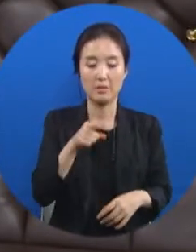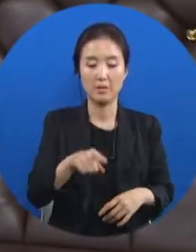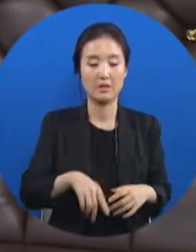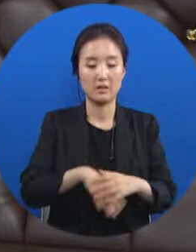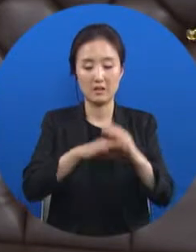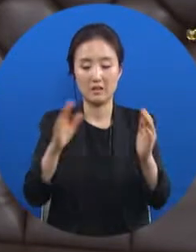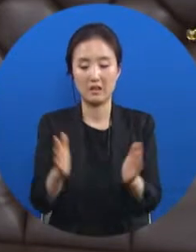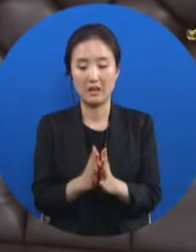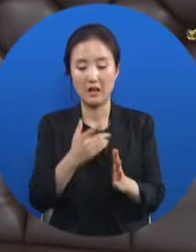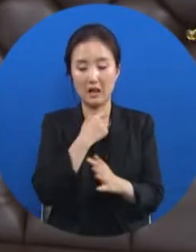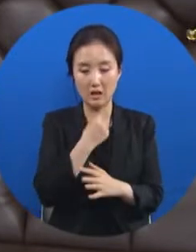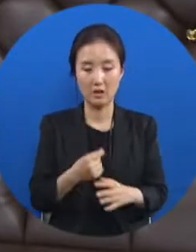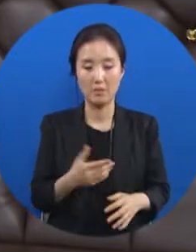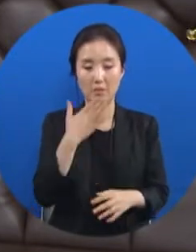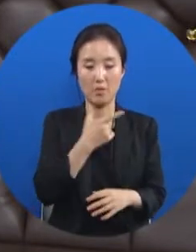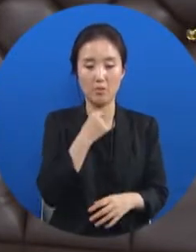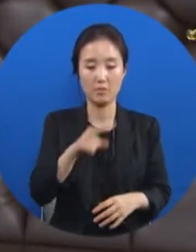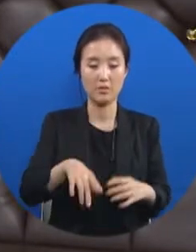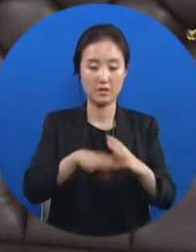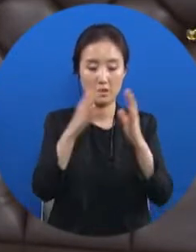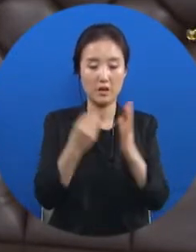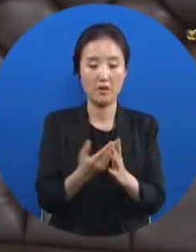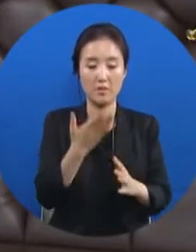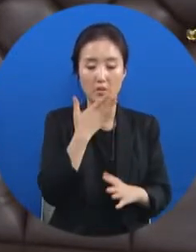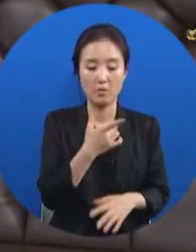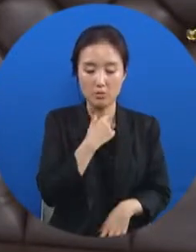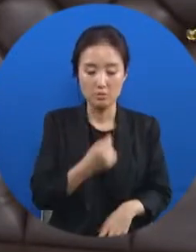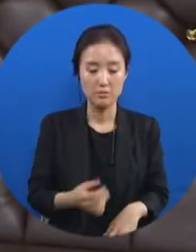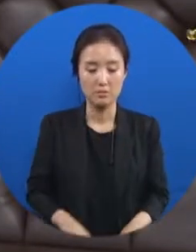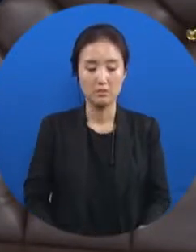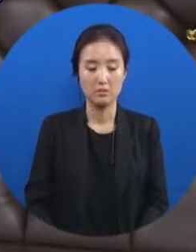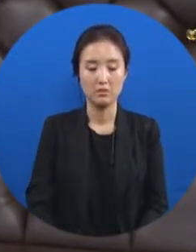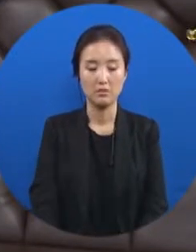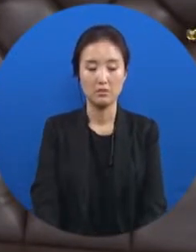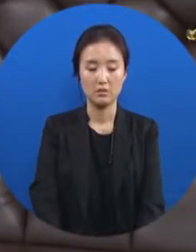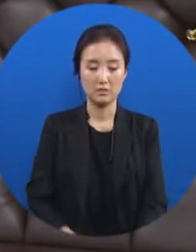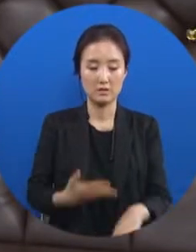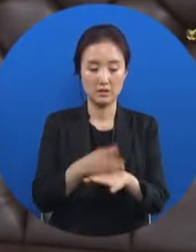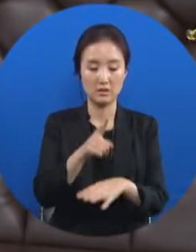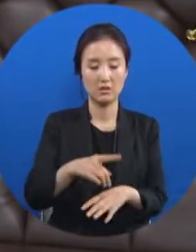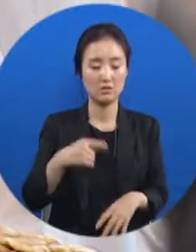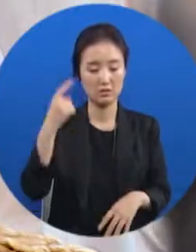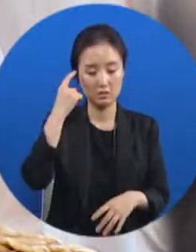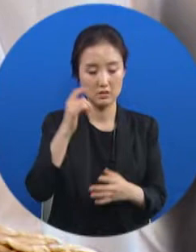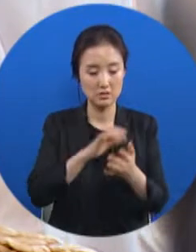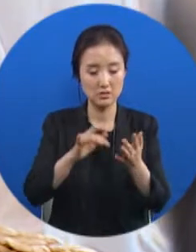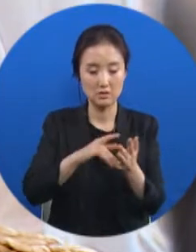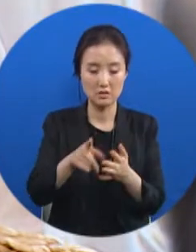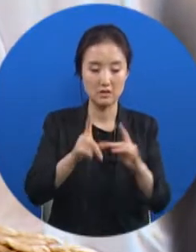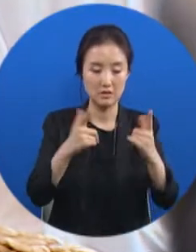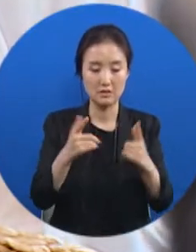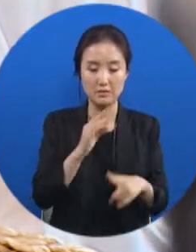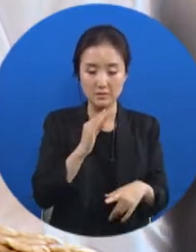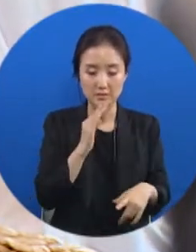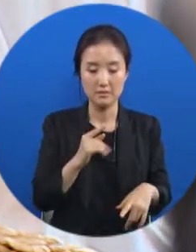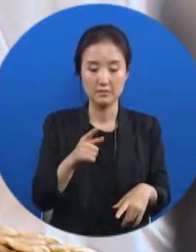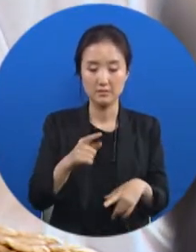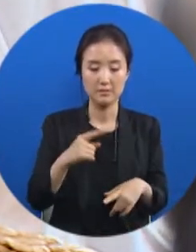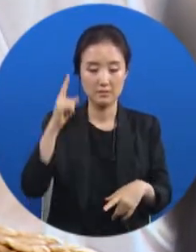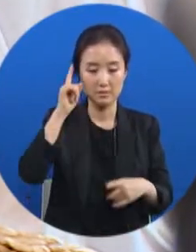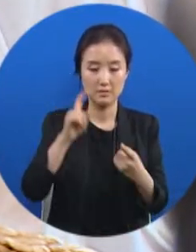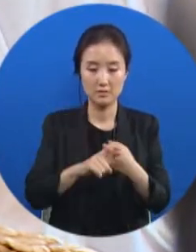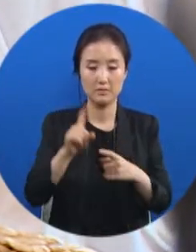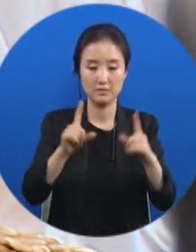하고 싶어하고 먹고 싶은 걸 먹고 싶은 거지 뭐 다른 걸 따지는 건 아니잖아요. 이제 그런 경험이 조금 있지만 그런